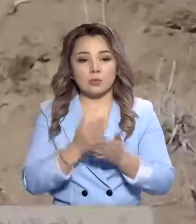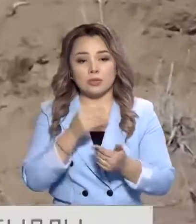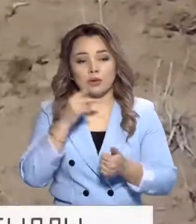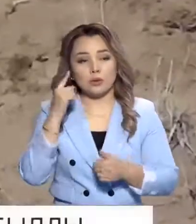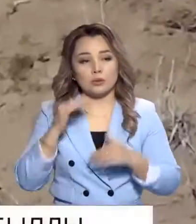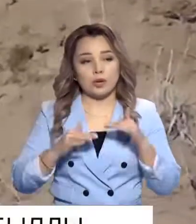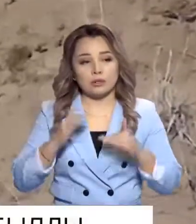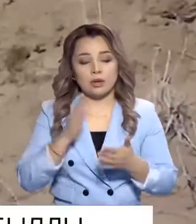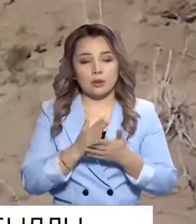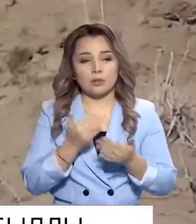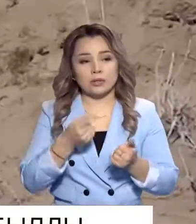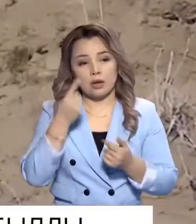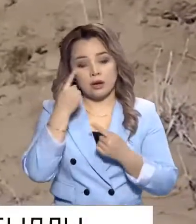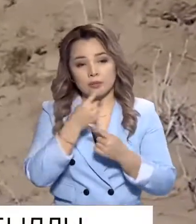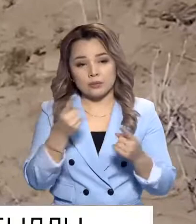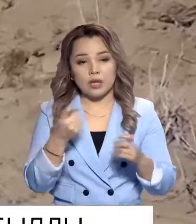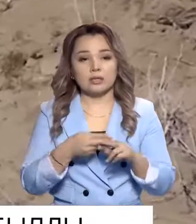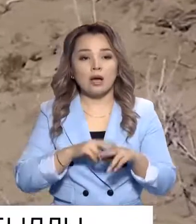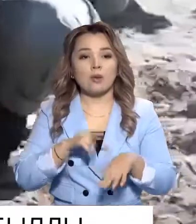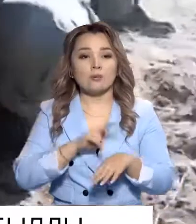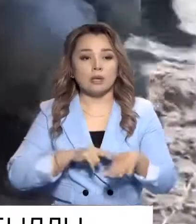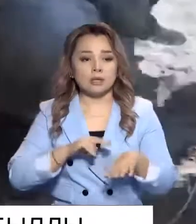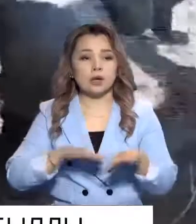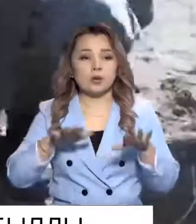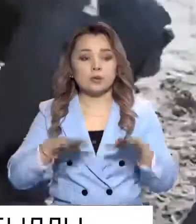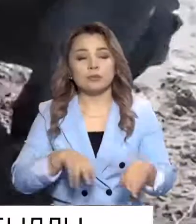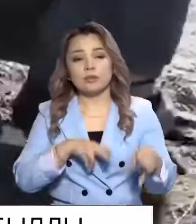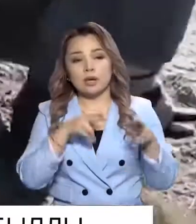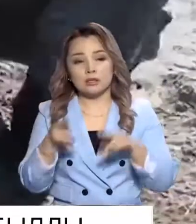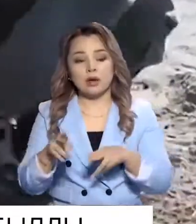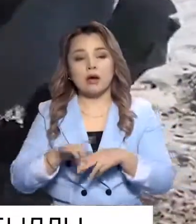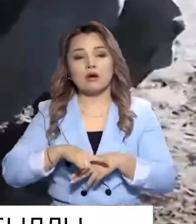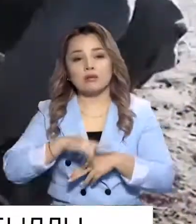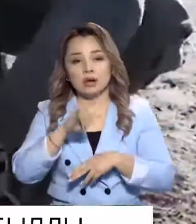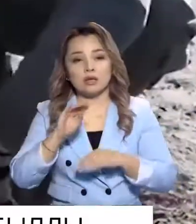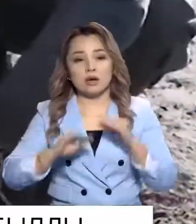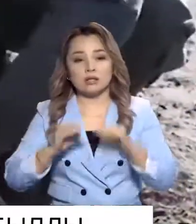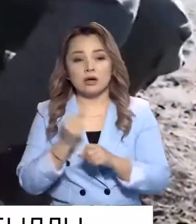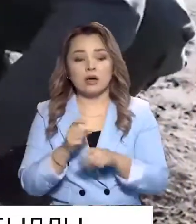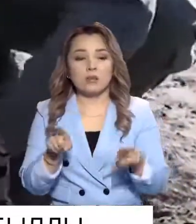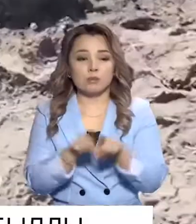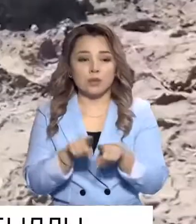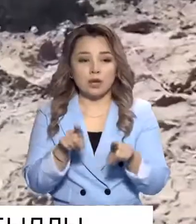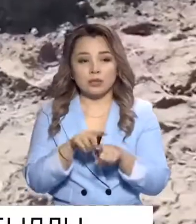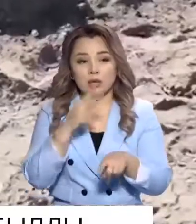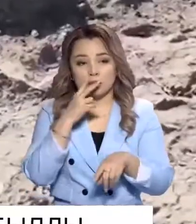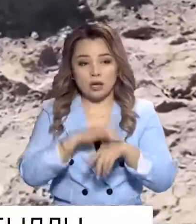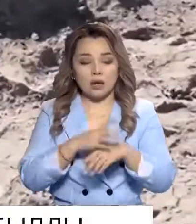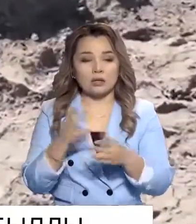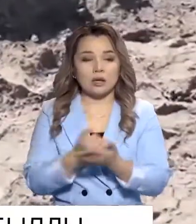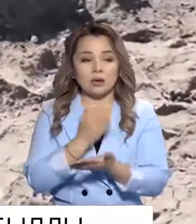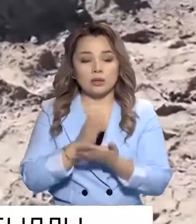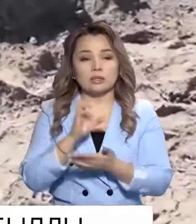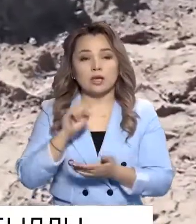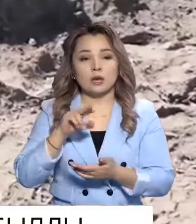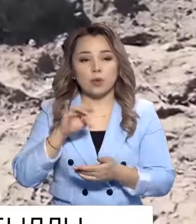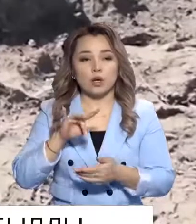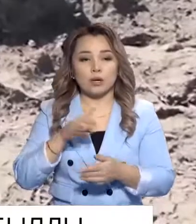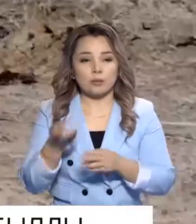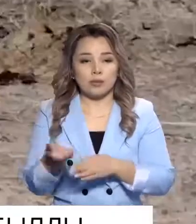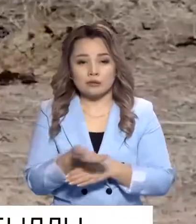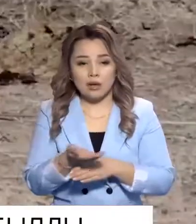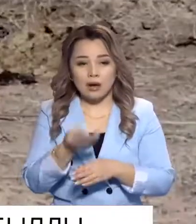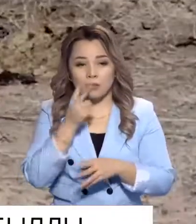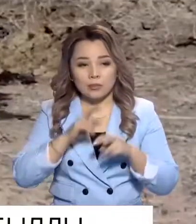зат туралы хабарламадан кейін полицейлер оқиға орнына келіп, авиациялық снарядқа ұқсас затты анықтады. Саперлердің тексерісінен кейін